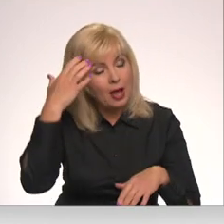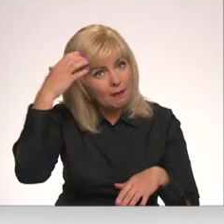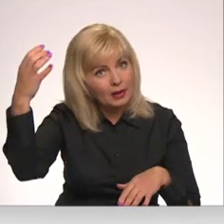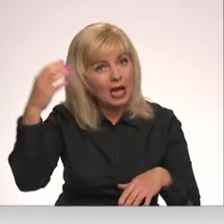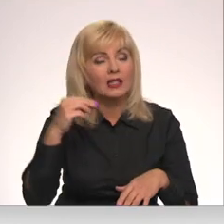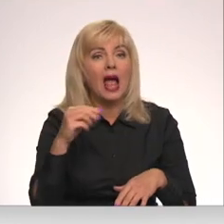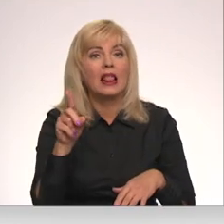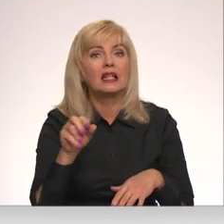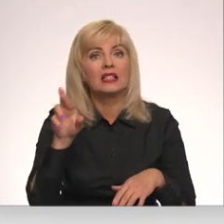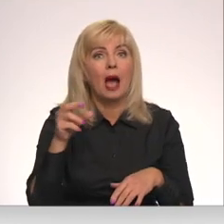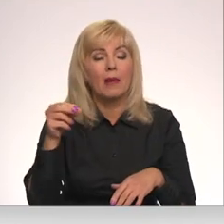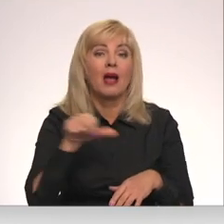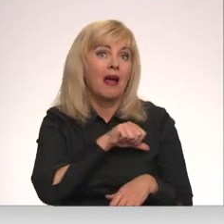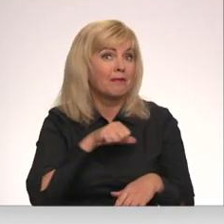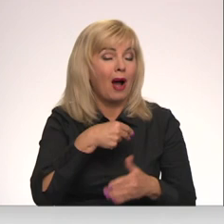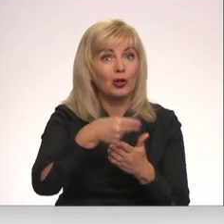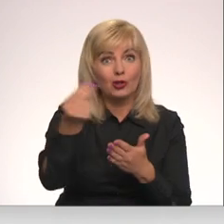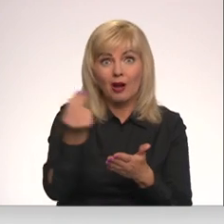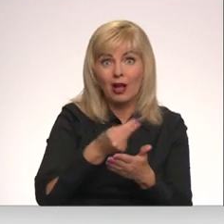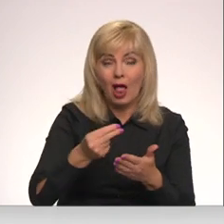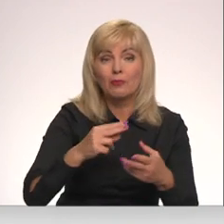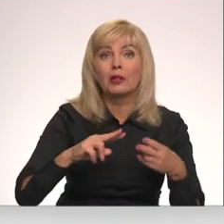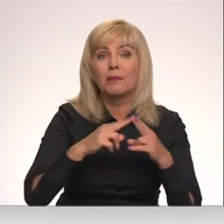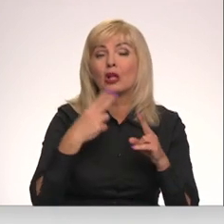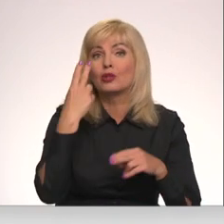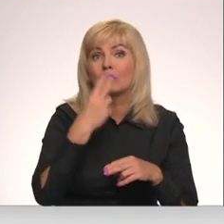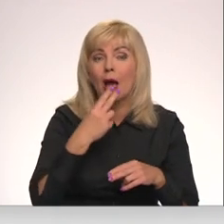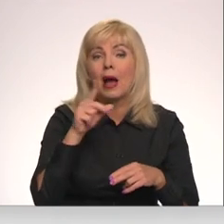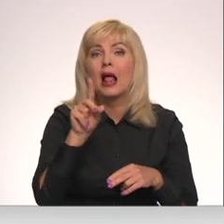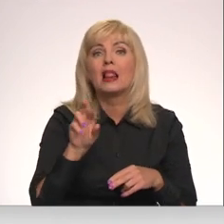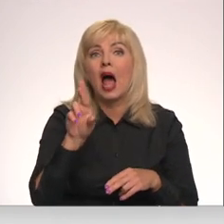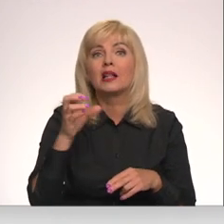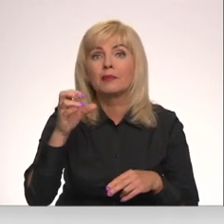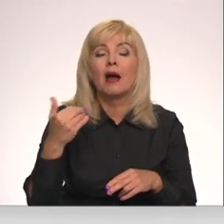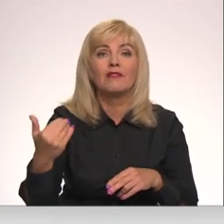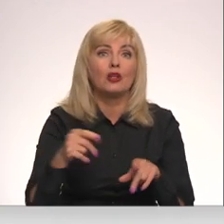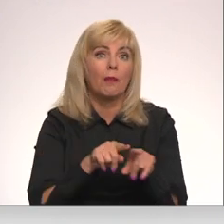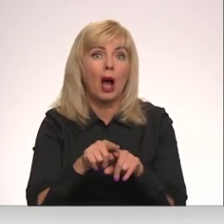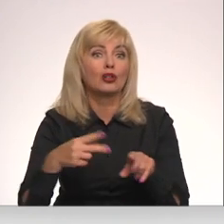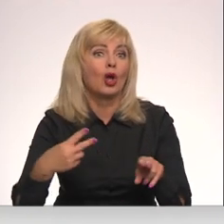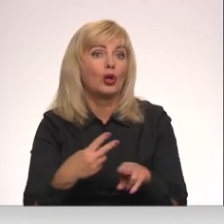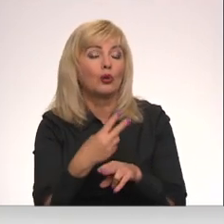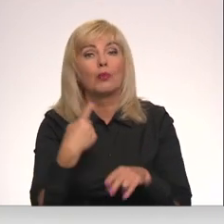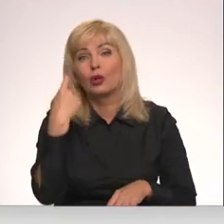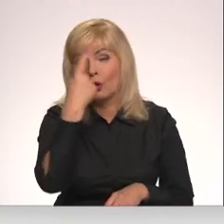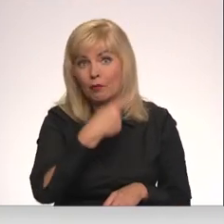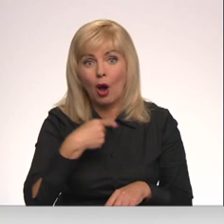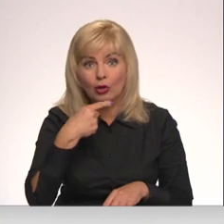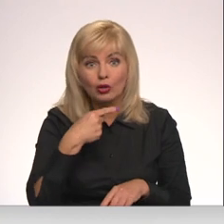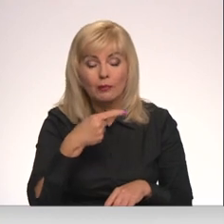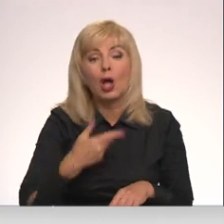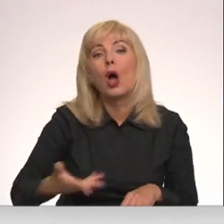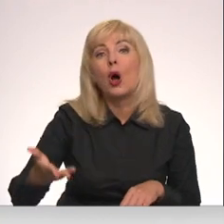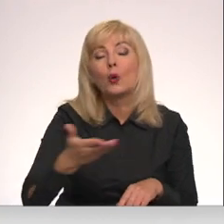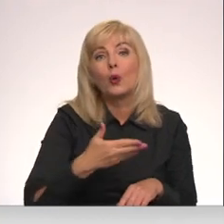Elizabetes Bīrons, pašas gleznotu pils ilgadējā saimnieka Imanta Lansmaņa un viņa māsas dubult portretu. Kurzemes hercoga